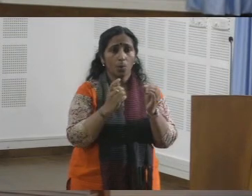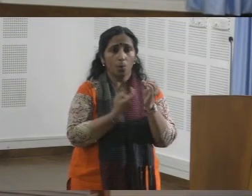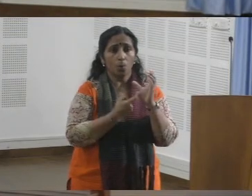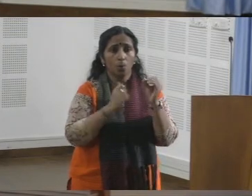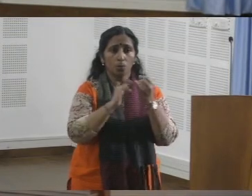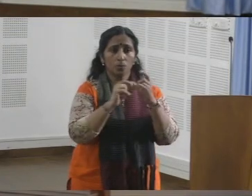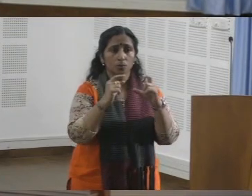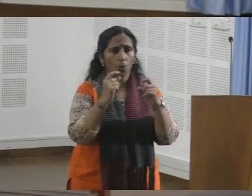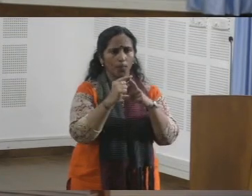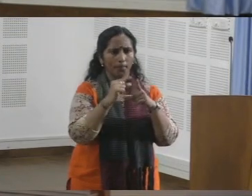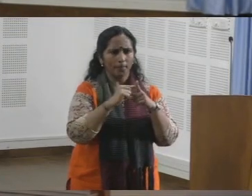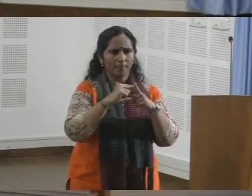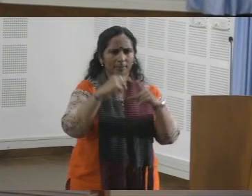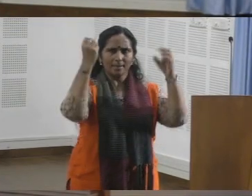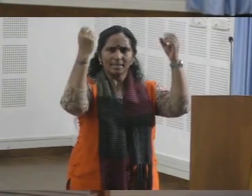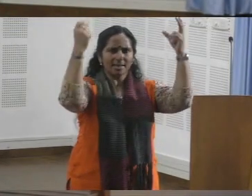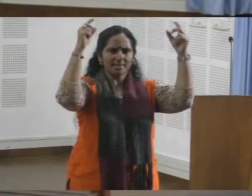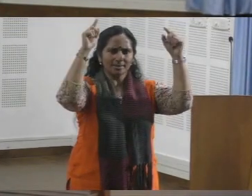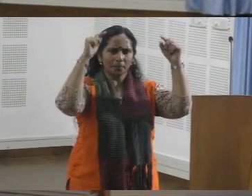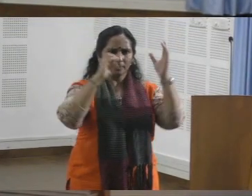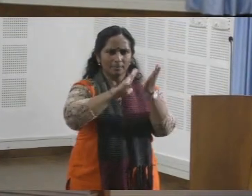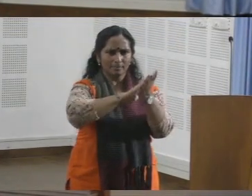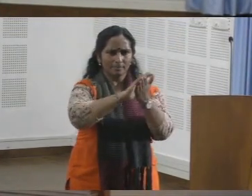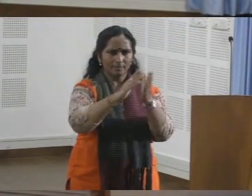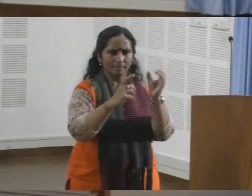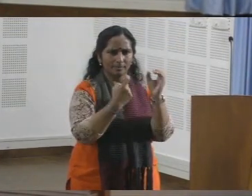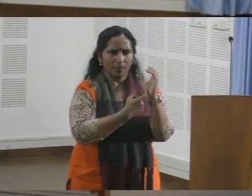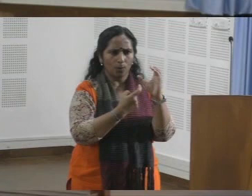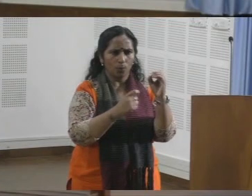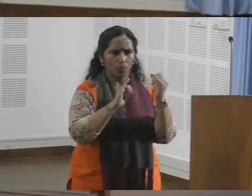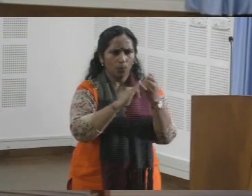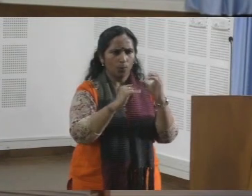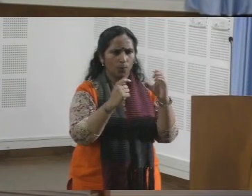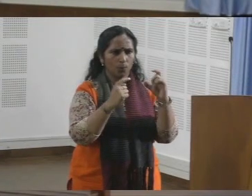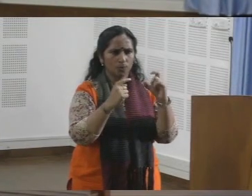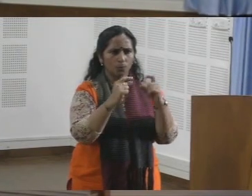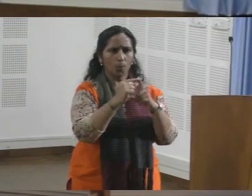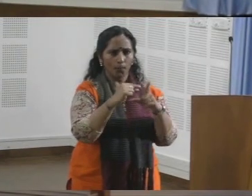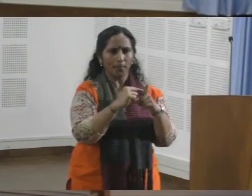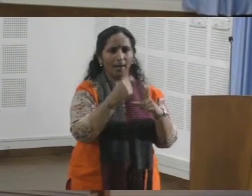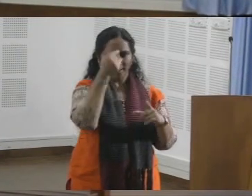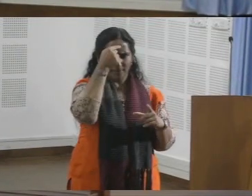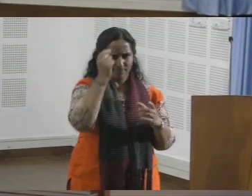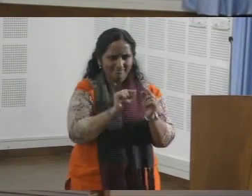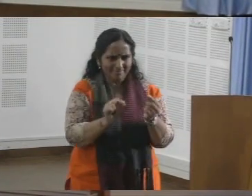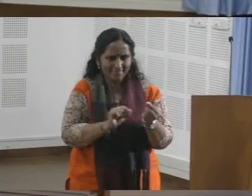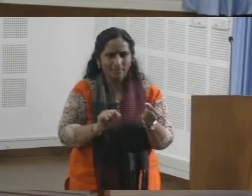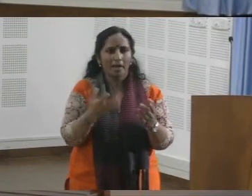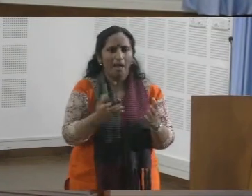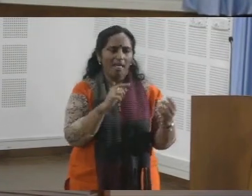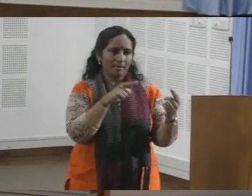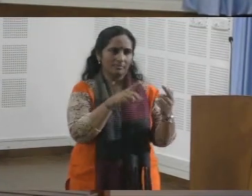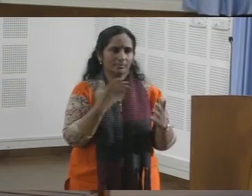അങ്ങനെയൊക്കെ എപ്പോഴും ഈ എവിടെയാണ് കുഴപ്പം കണ്ടുപിടിക്കാനായിരുന്നു എല്ലാവരും പോയിരുന്നത്. അല്ലാതെ ഇതിലെങ്ങനെ ഫോക്കസ് ചെയ്യാമെന്നൊന്നും അല്ല. അപ്പോൾ അത്